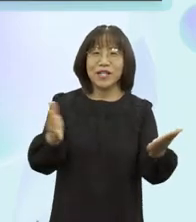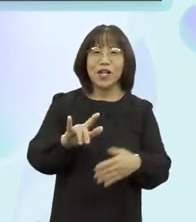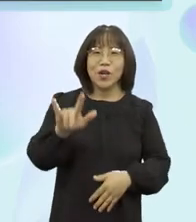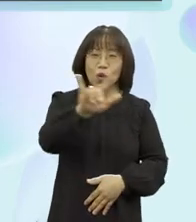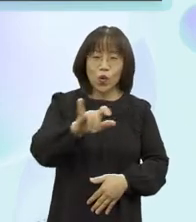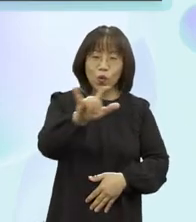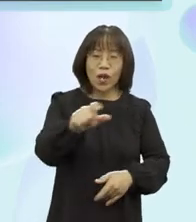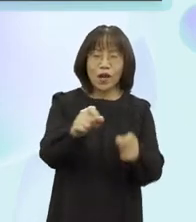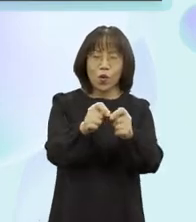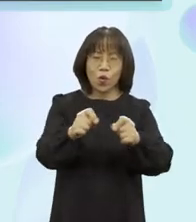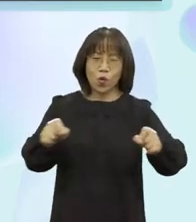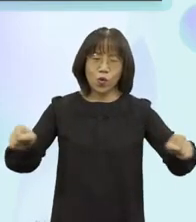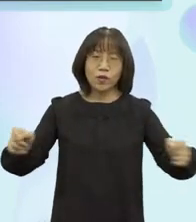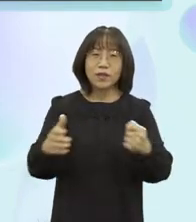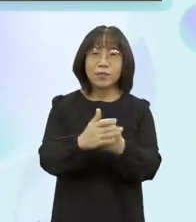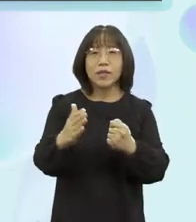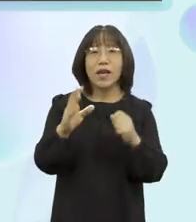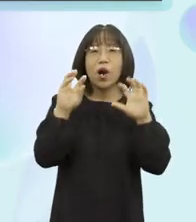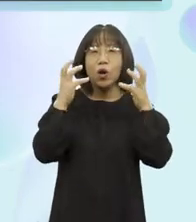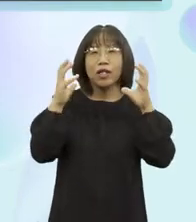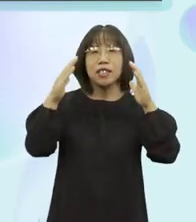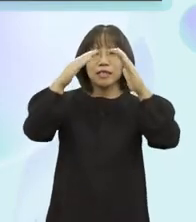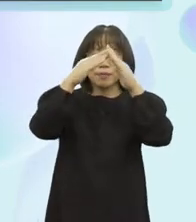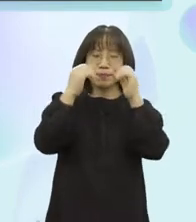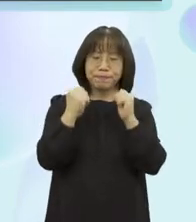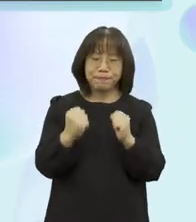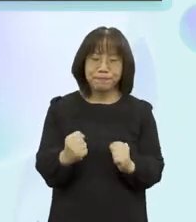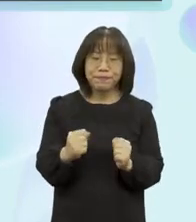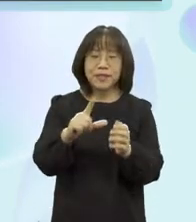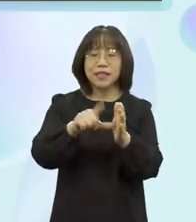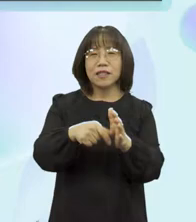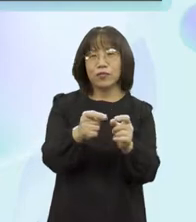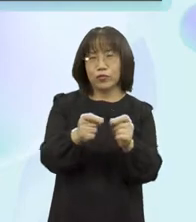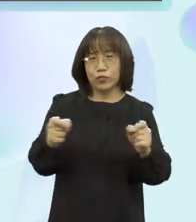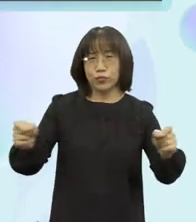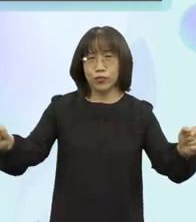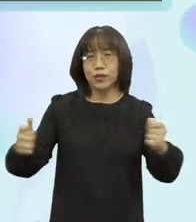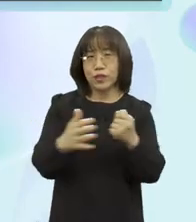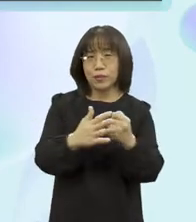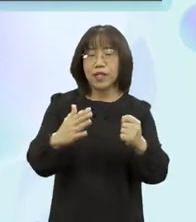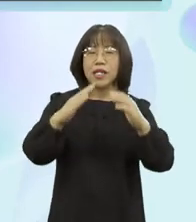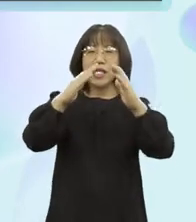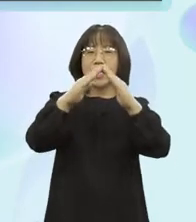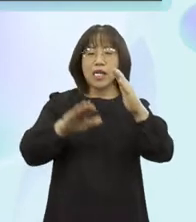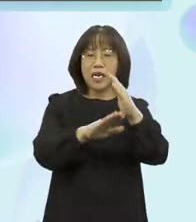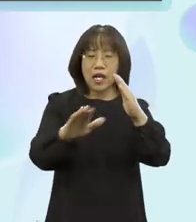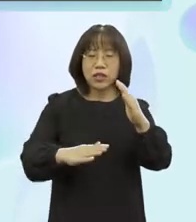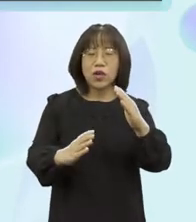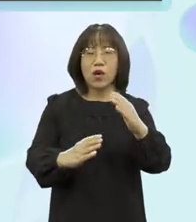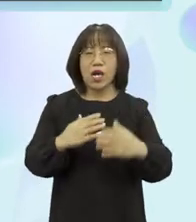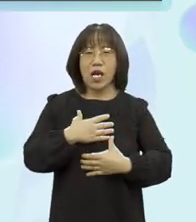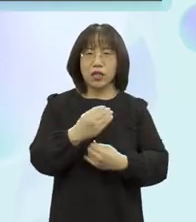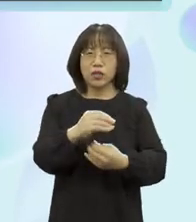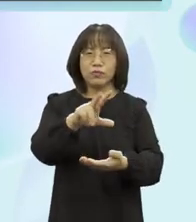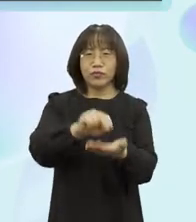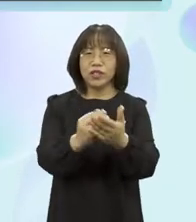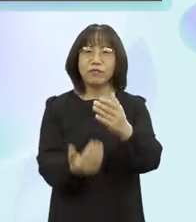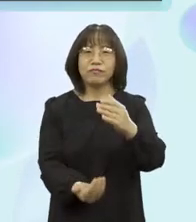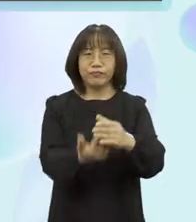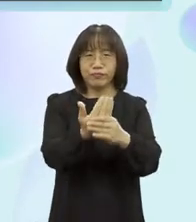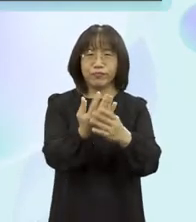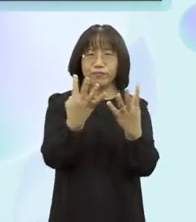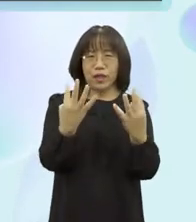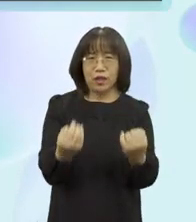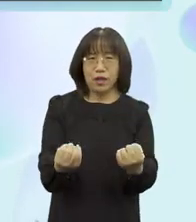코로나19 상황이 지속되면서 어린이들이 가정에 머무는 시간이 늘어 각종 생활안전사고 위험이 높아졌는데요.